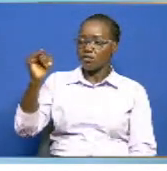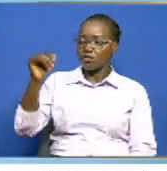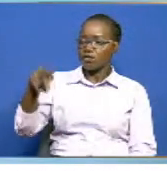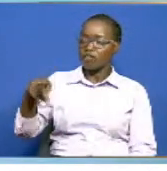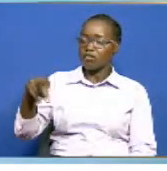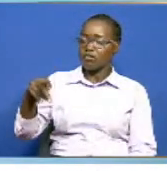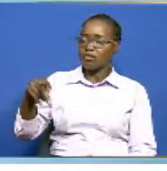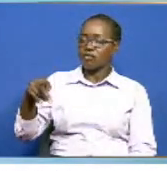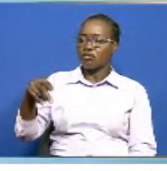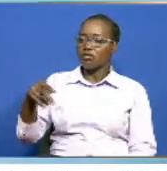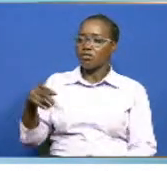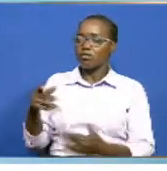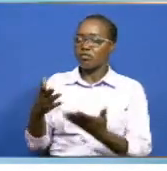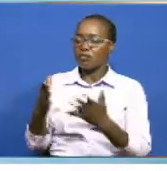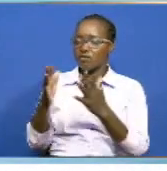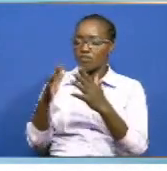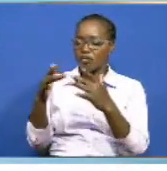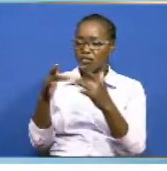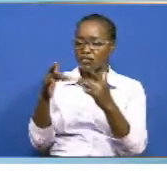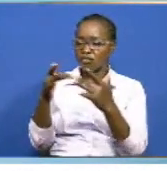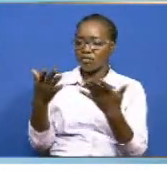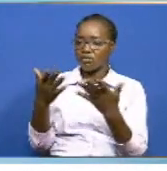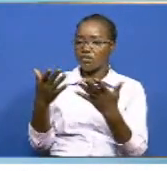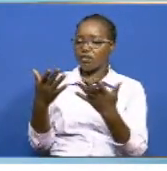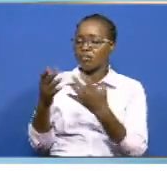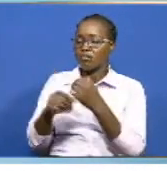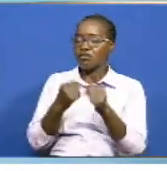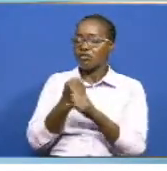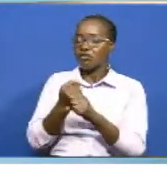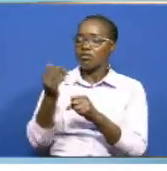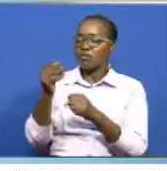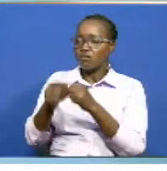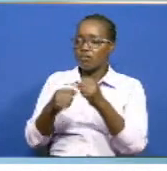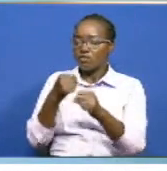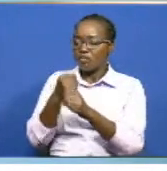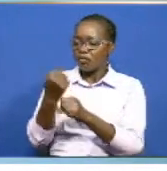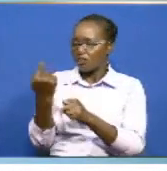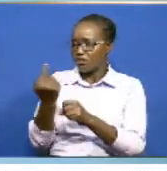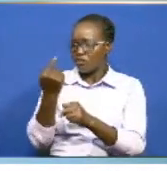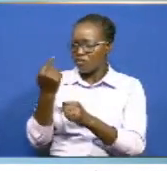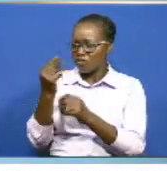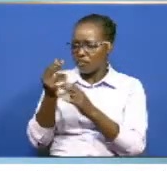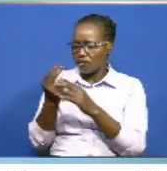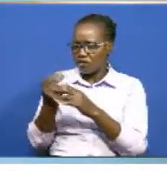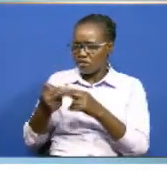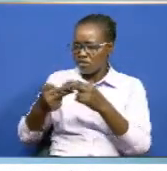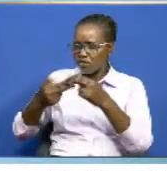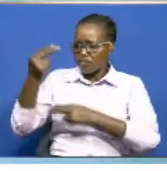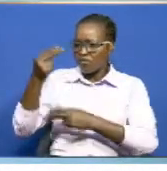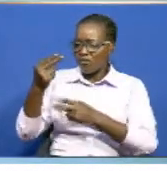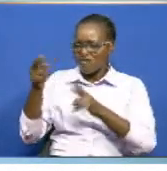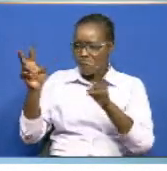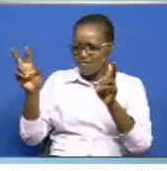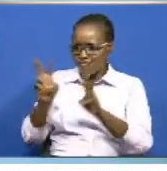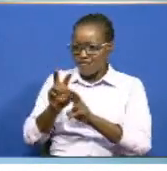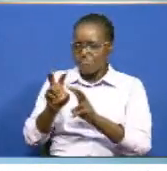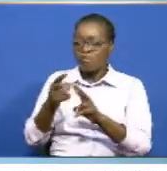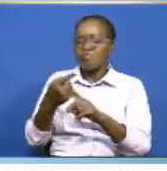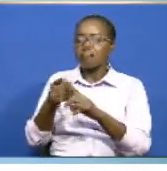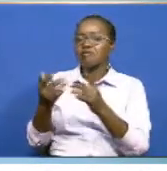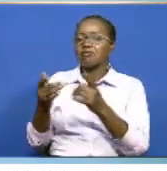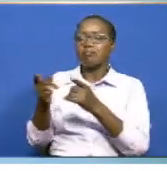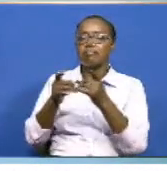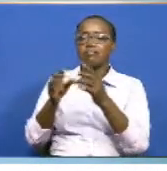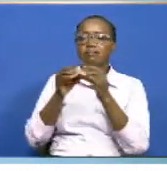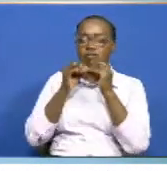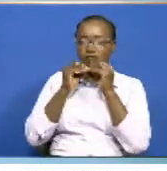ni watu wenye wako na miaka 18 kwenda juu wanastahili kuziona. Lakini kwa sababu hakuna hiyo censorship, so unapata watoto ambao